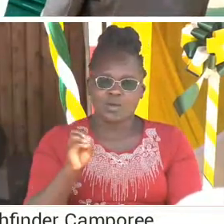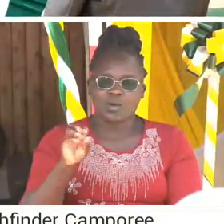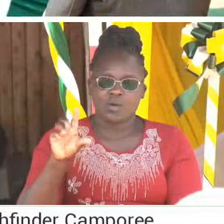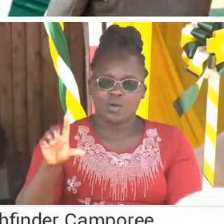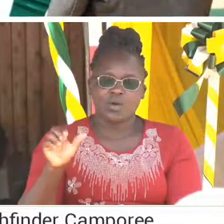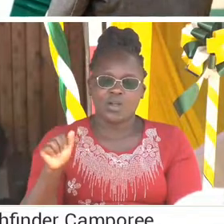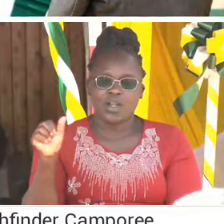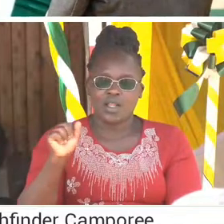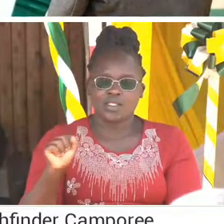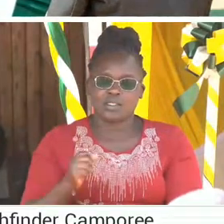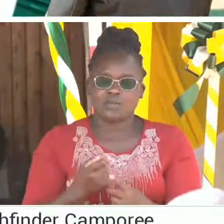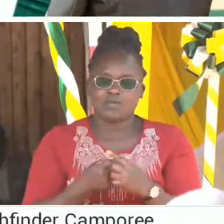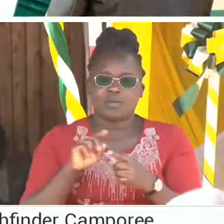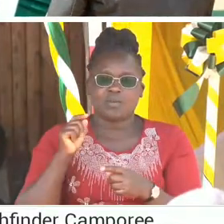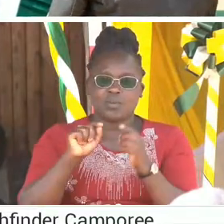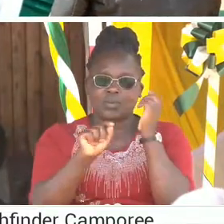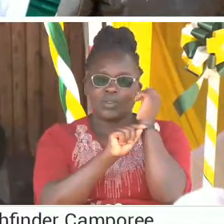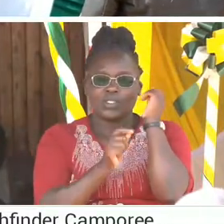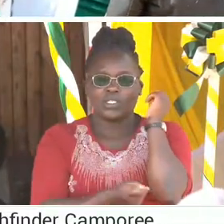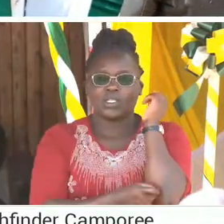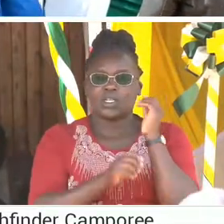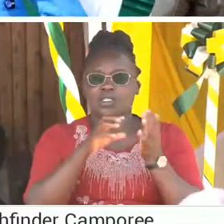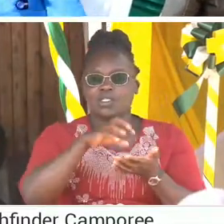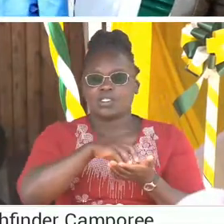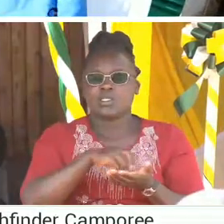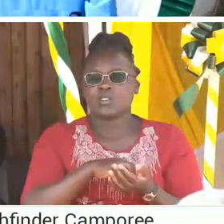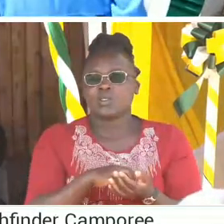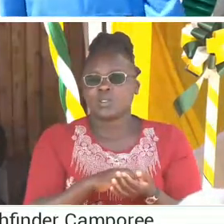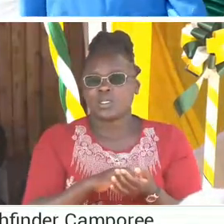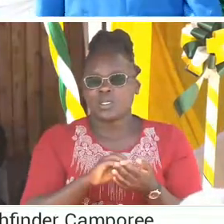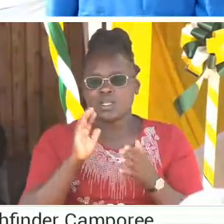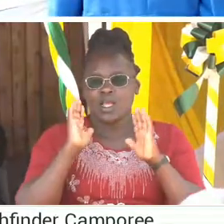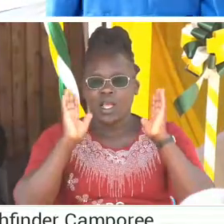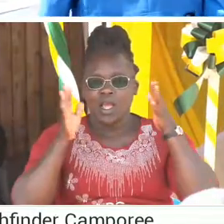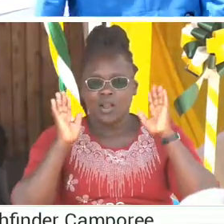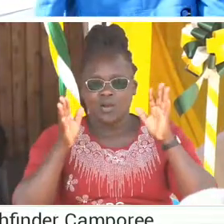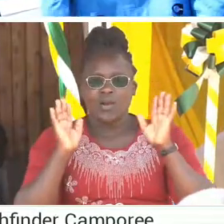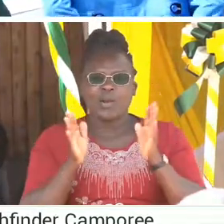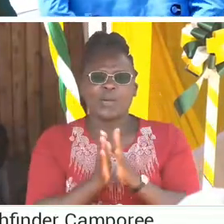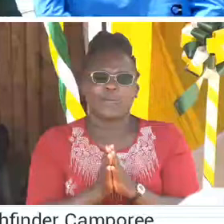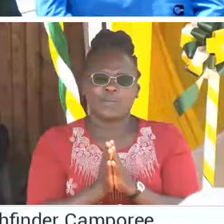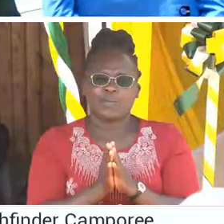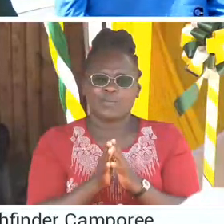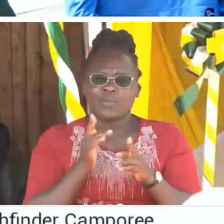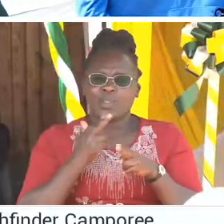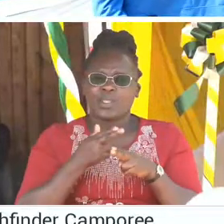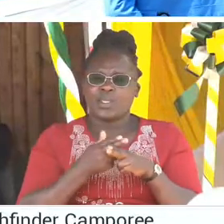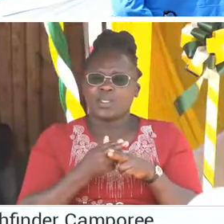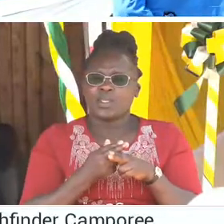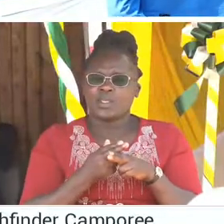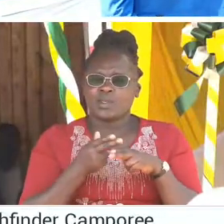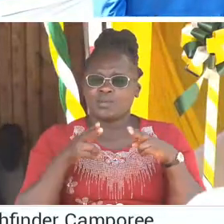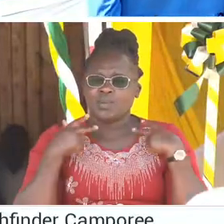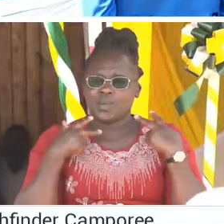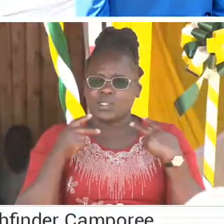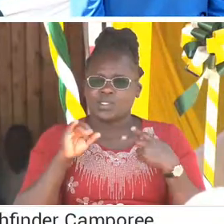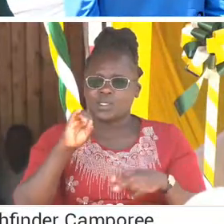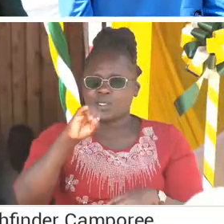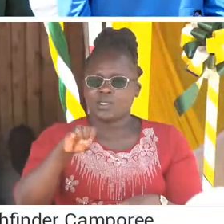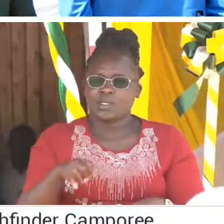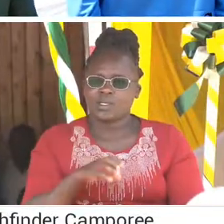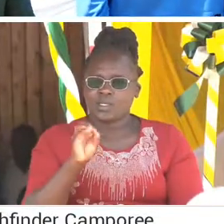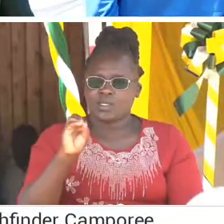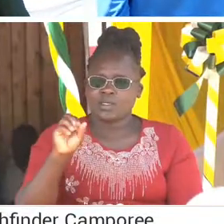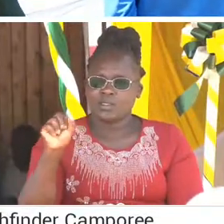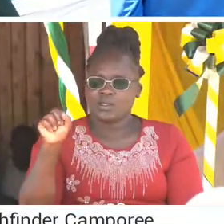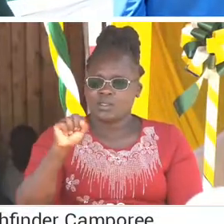Tindwe Station. Asante. Bwana asifiwe. Amen. Kwa machina ni mchungaji Joseph Tarus,